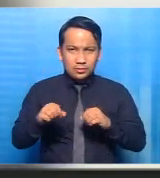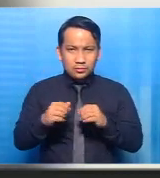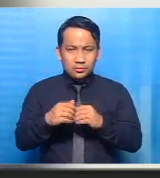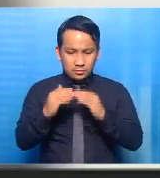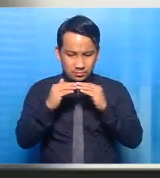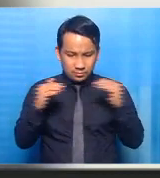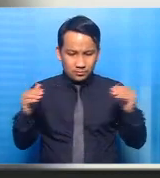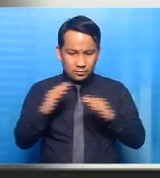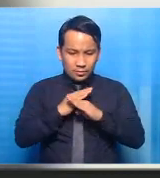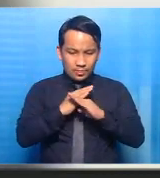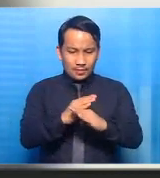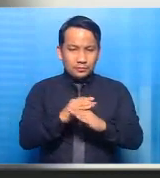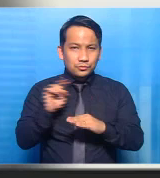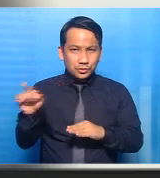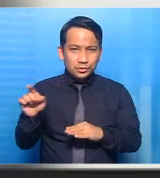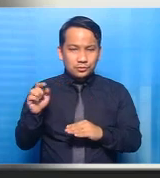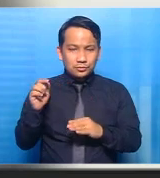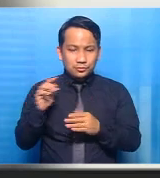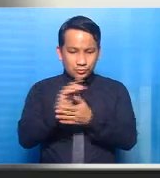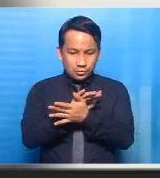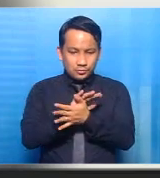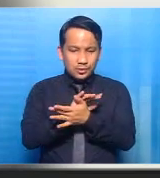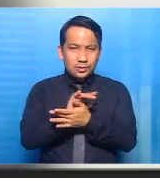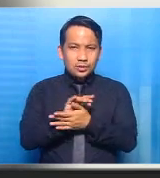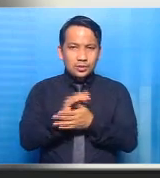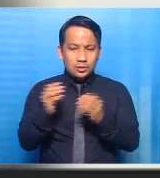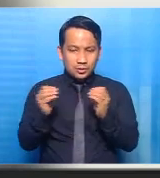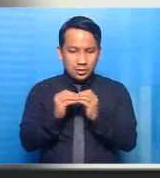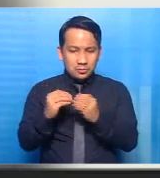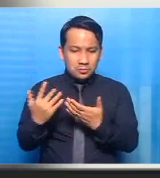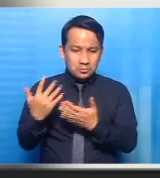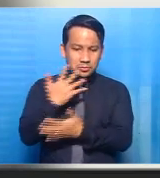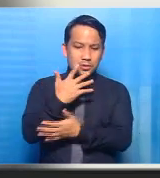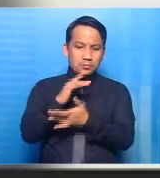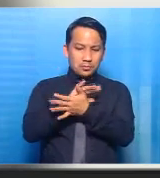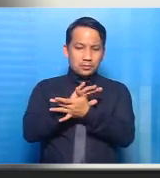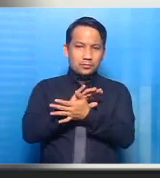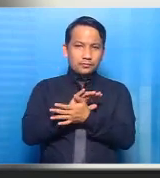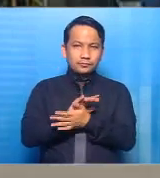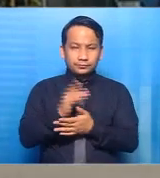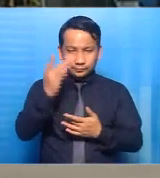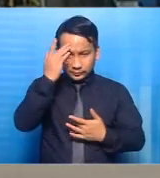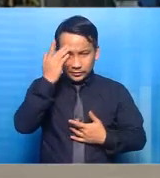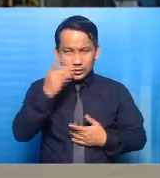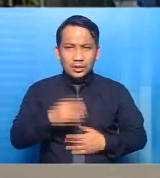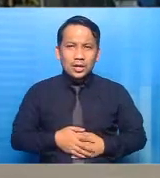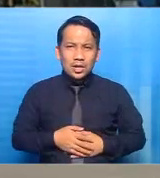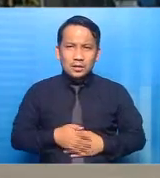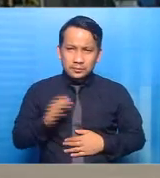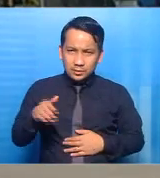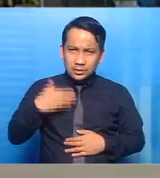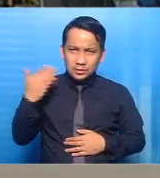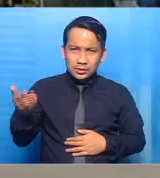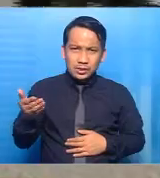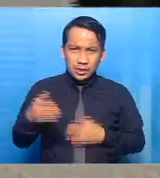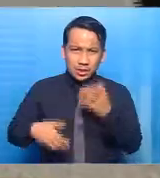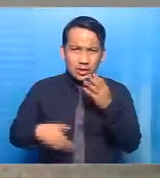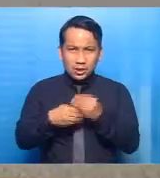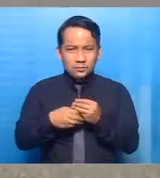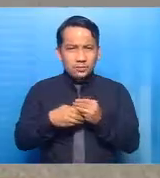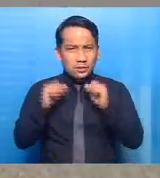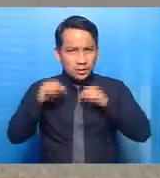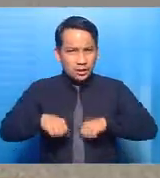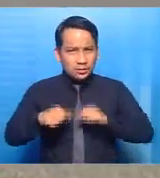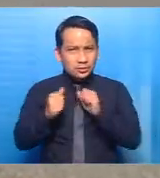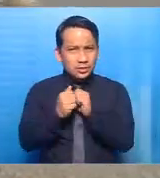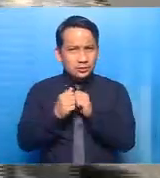level of protection against getting the disease. Dagdag pa ng mga eksperto, kabilang